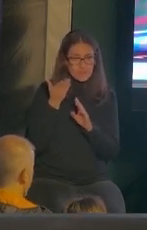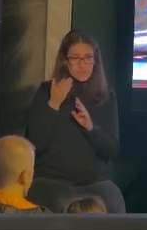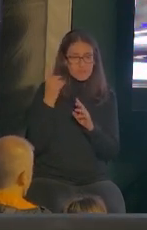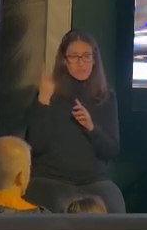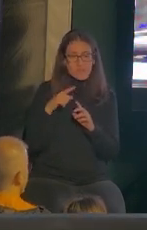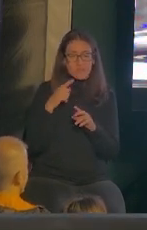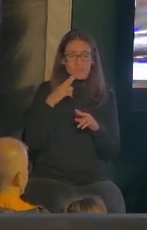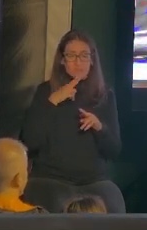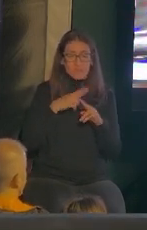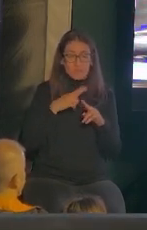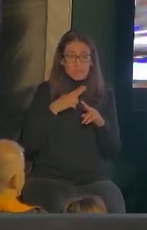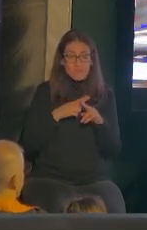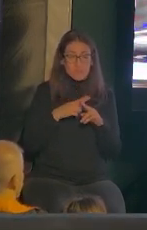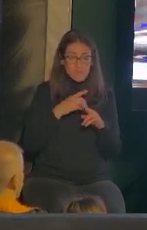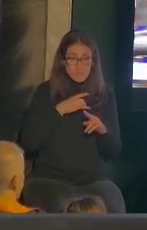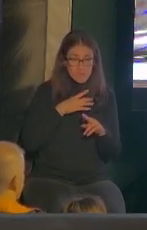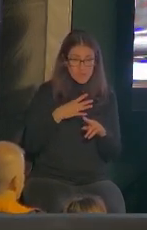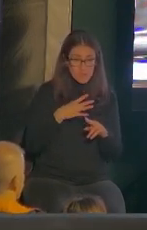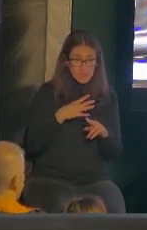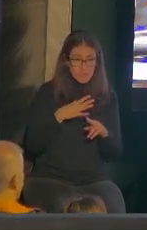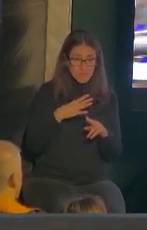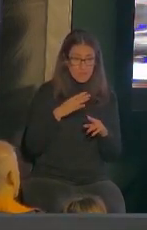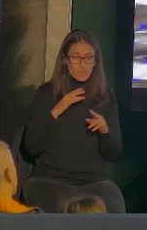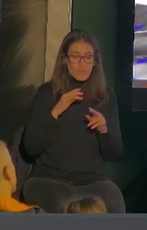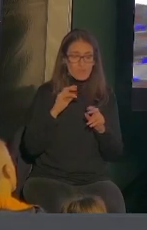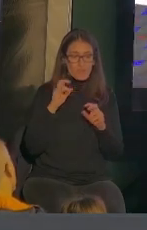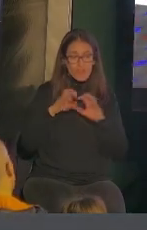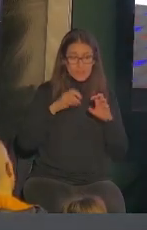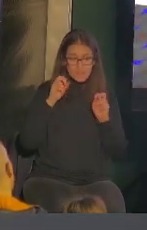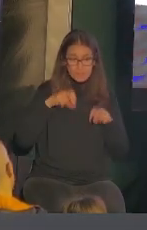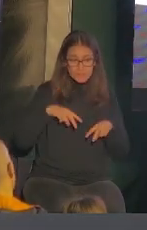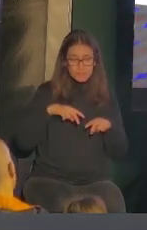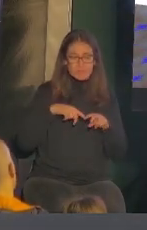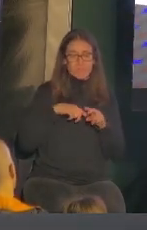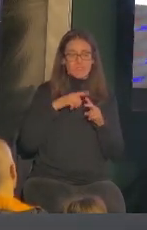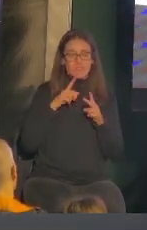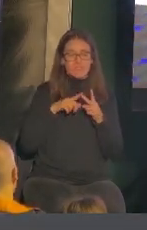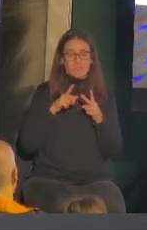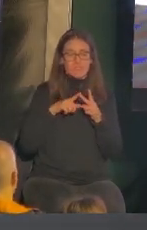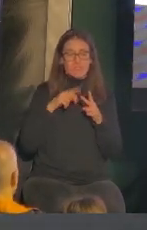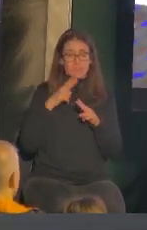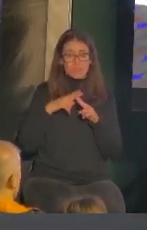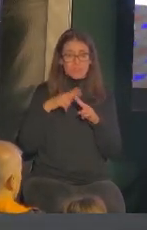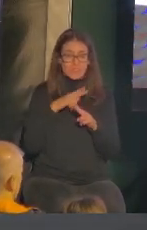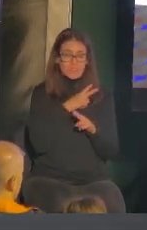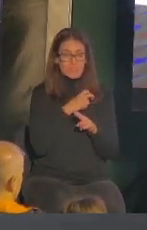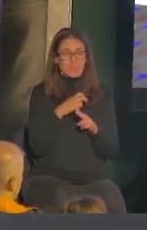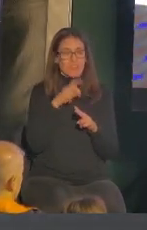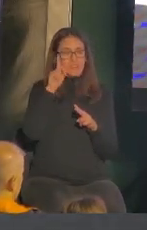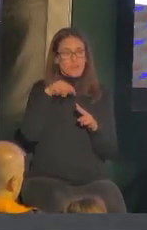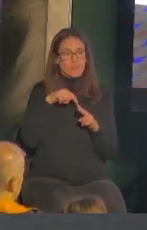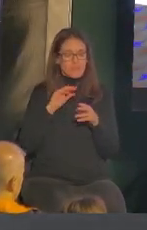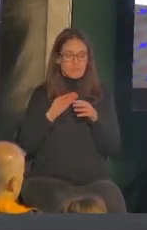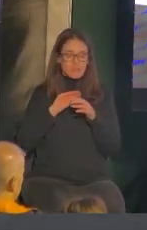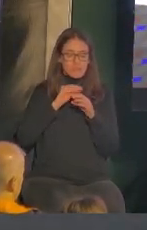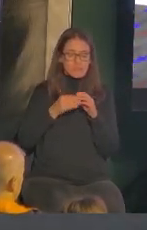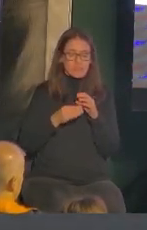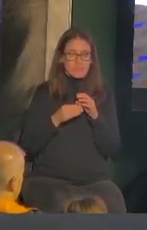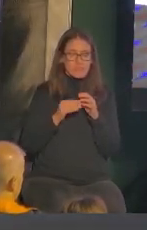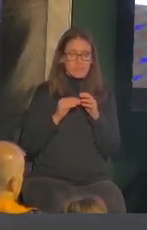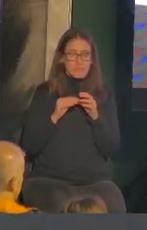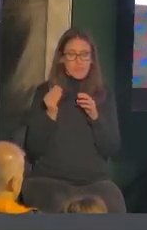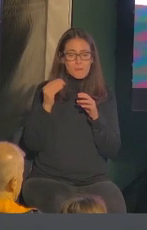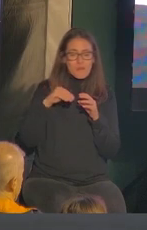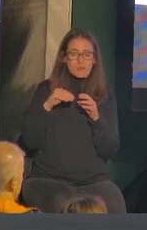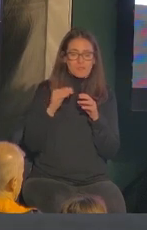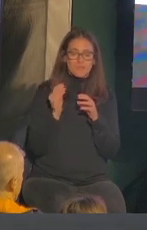xocolata aquesta blanca vegana i una xocolata negra. I primer li dono una capa general i després l'acabo per sobre